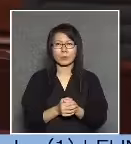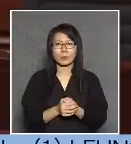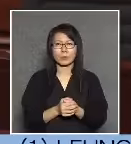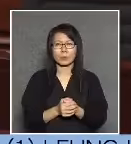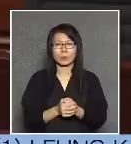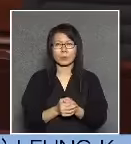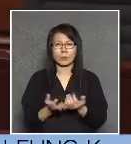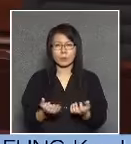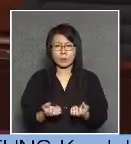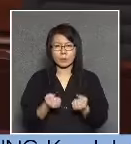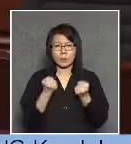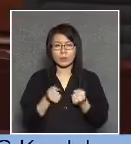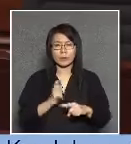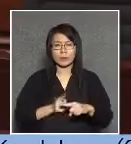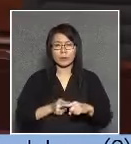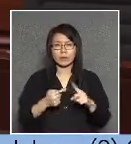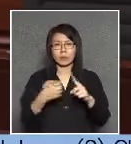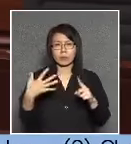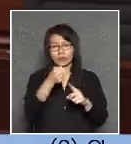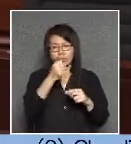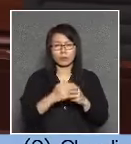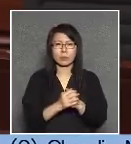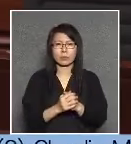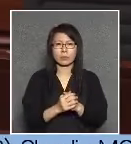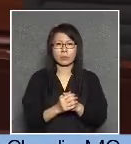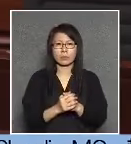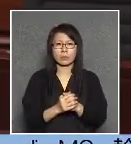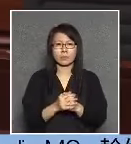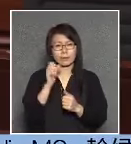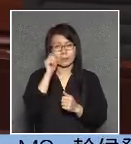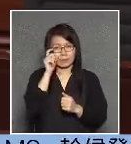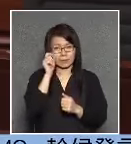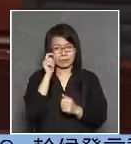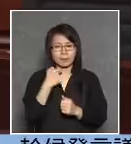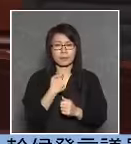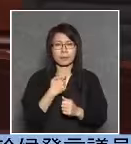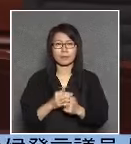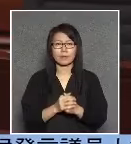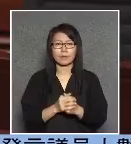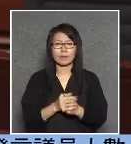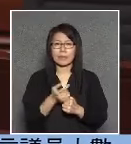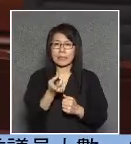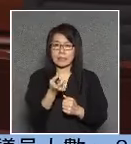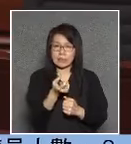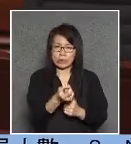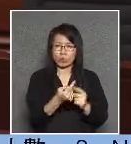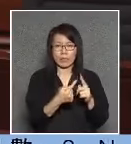接受這個真正民主的精神，少數要服從多